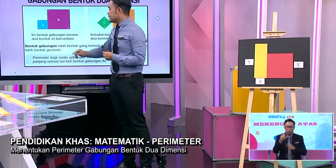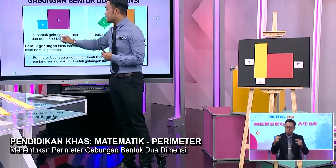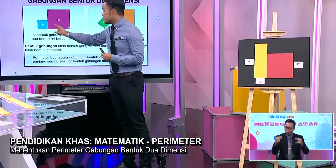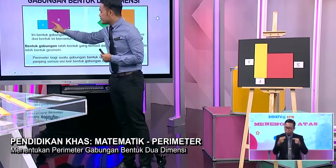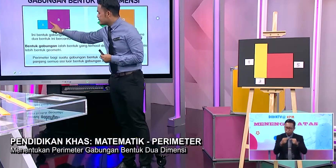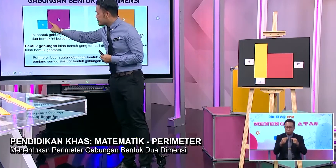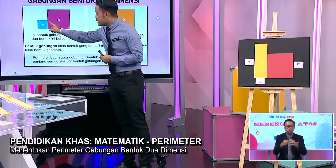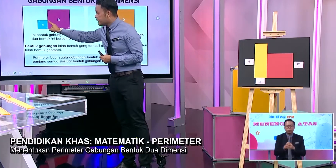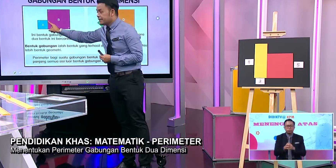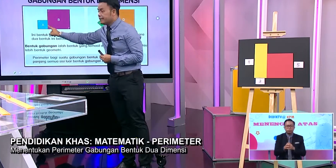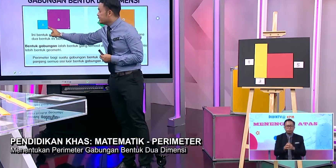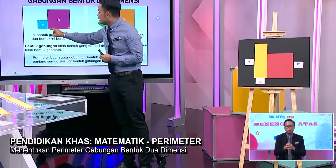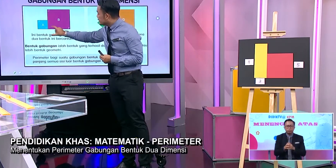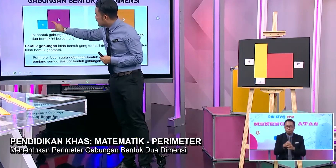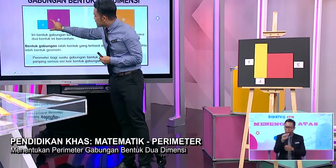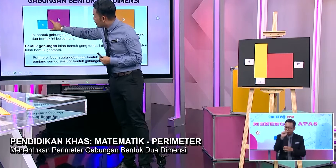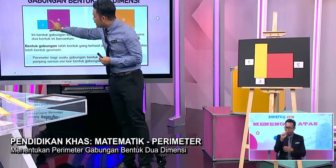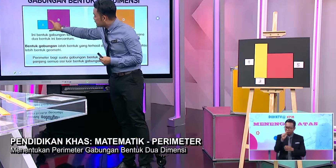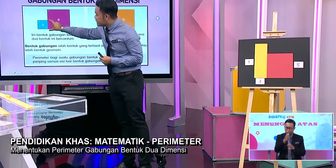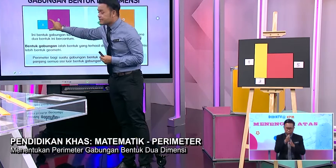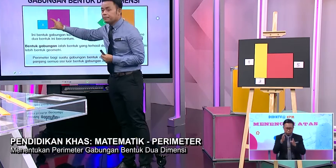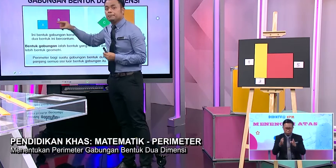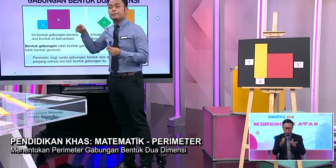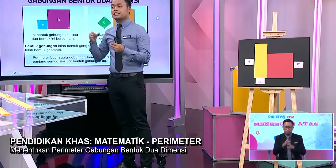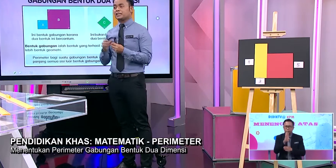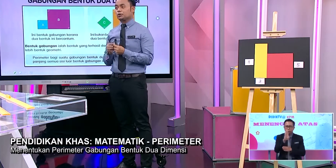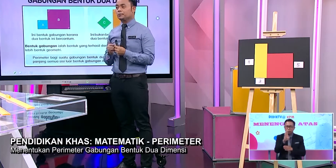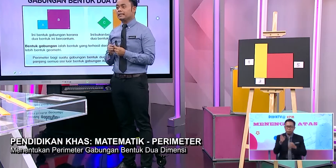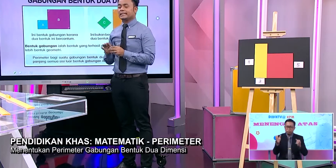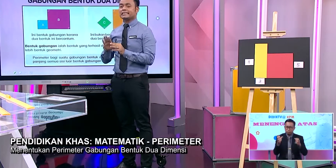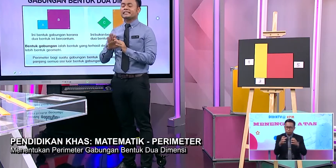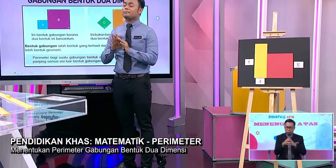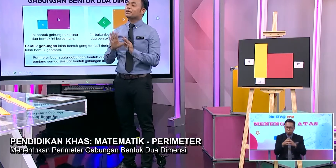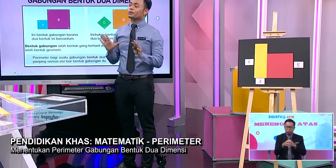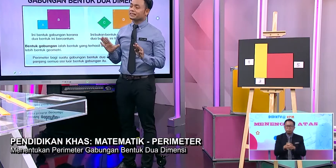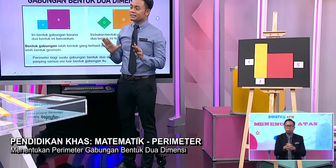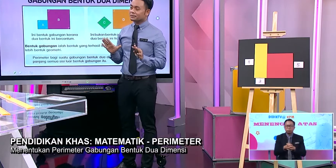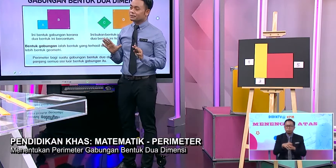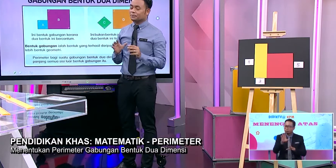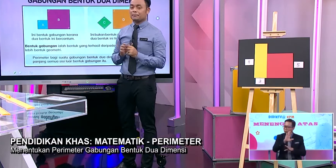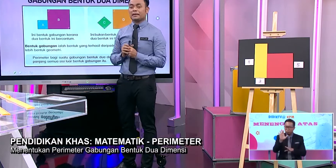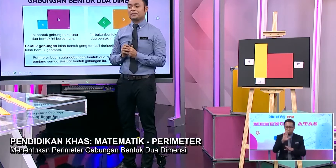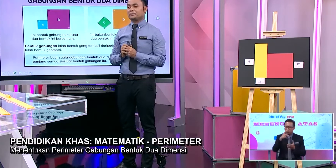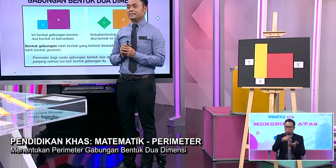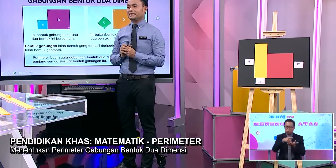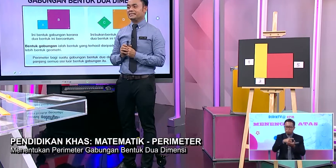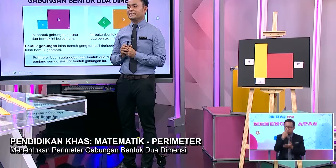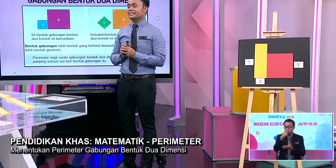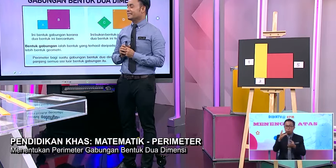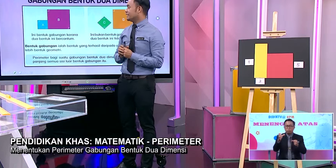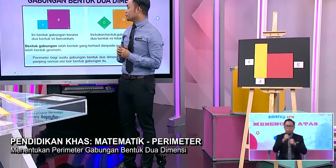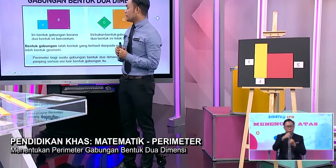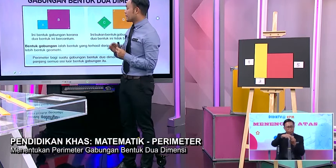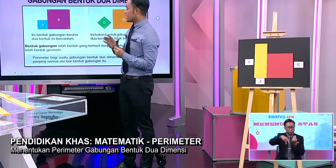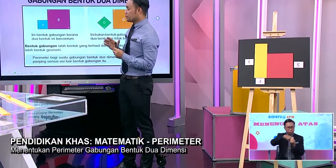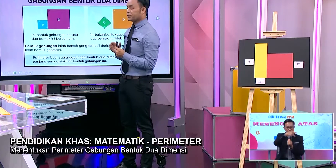Betulnya sisi-sisi E dan setahu depresi CB bercantum tidak perlu kilo mencegah akan perlunya